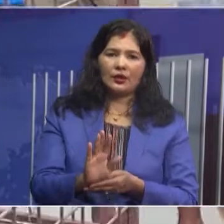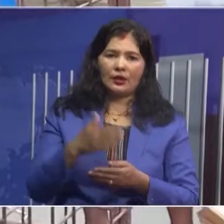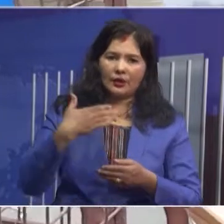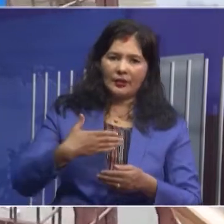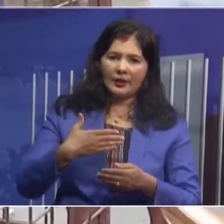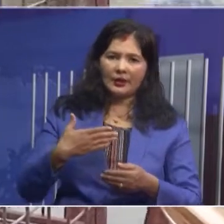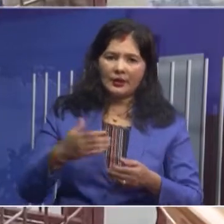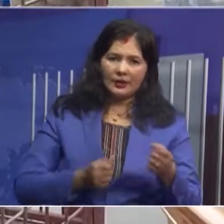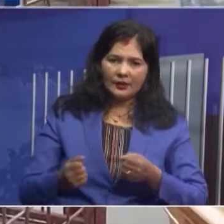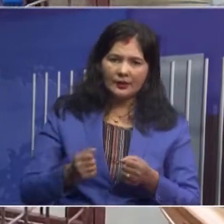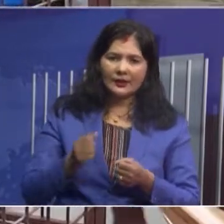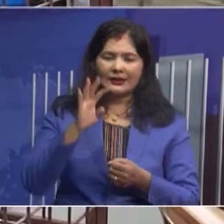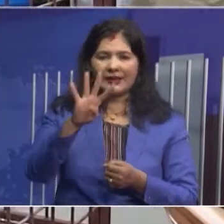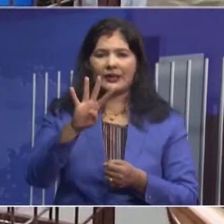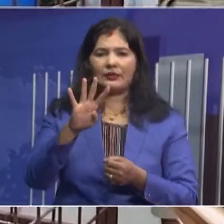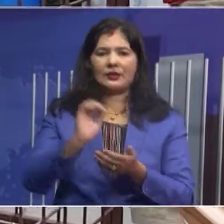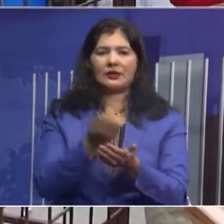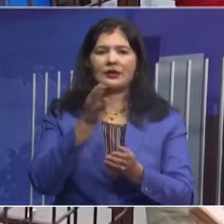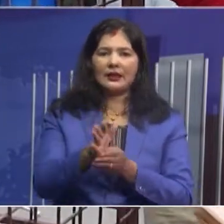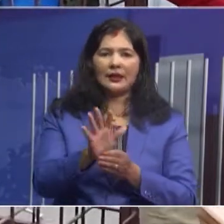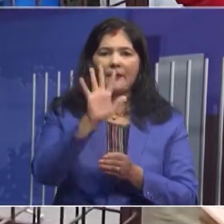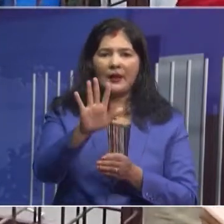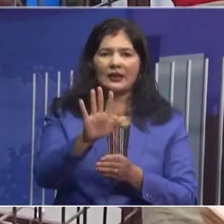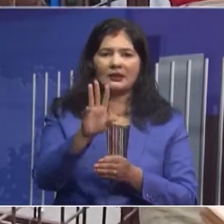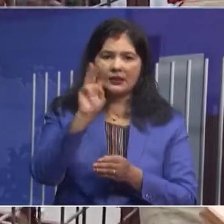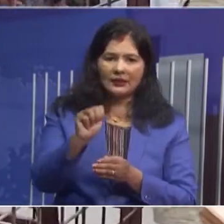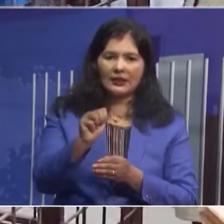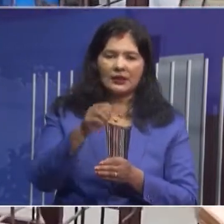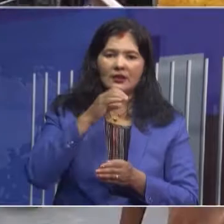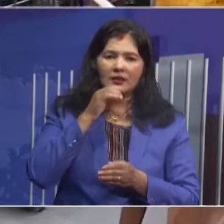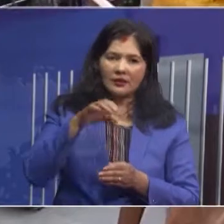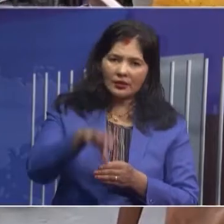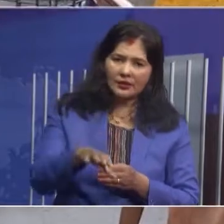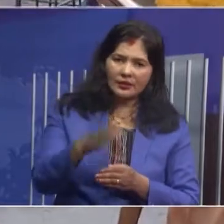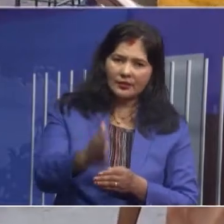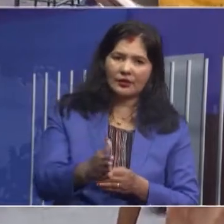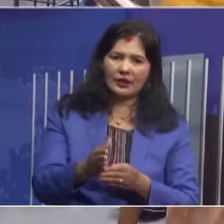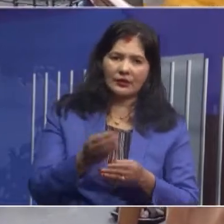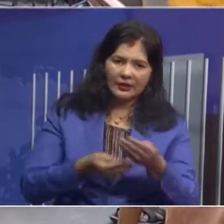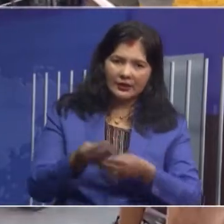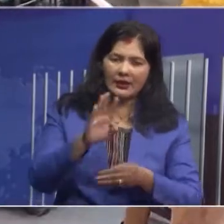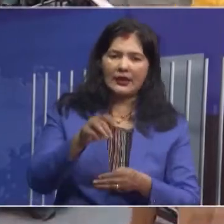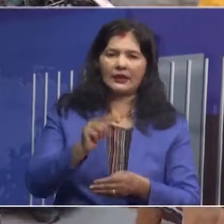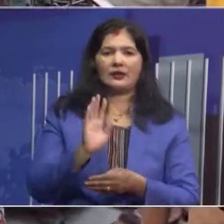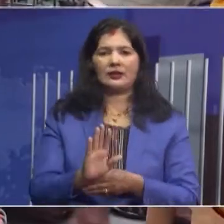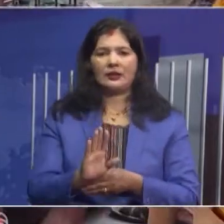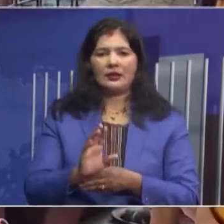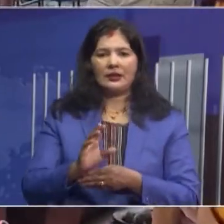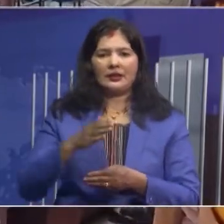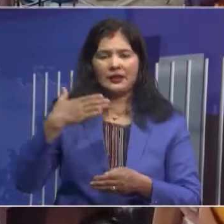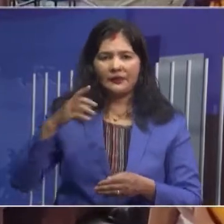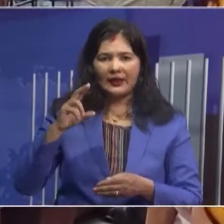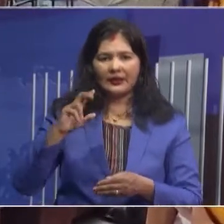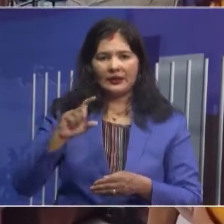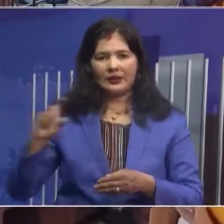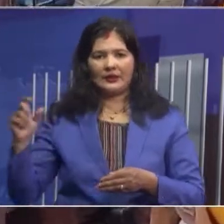यस्ता 4 सहकारी संस्थाले वार्षिक झन्डै 5000 बढी खसी बोका खरिद बिक्री गर्दै आएका छन्। दशरथ घिमिरे, नेपाल